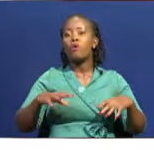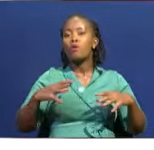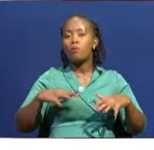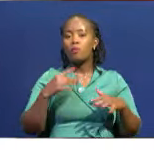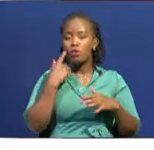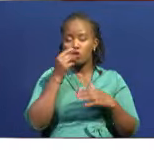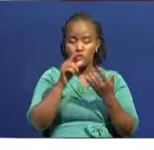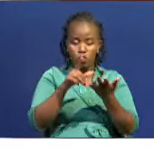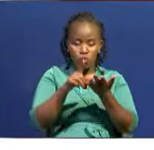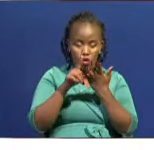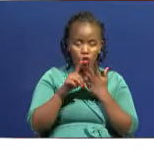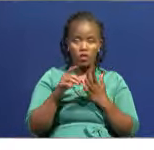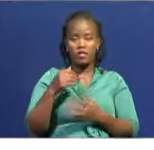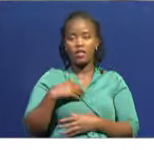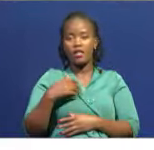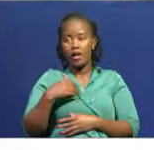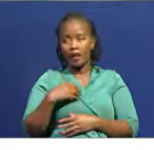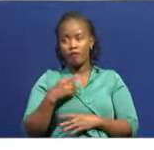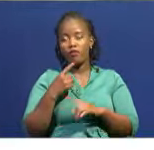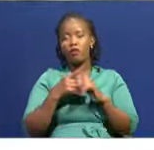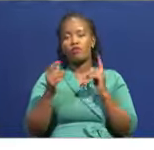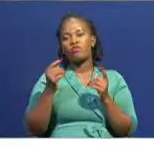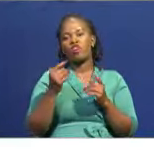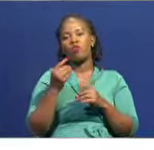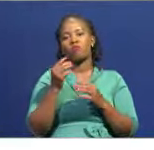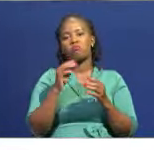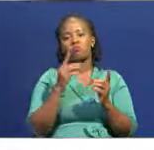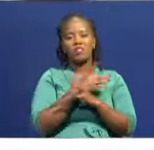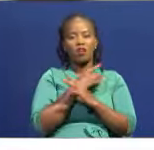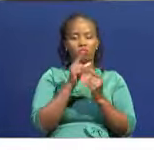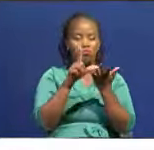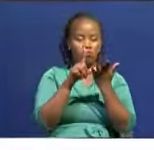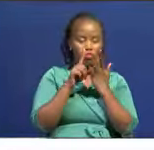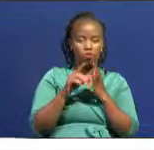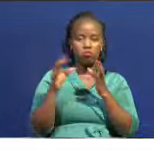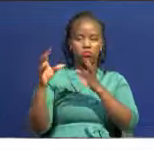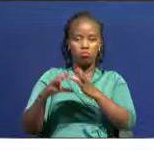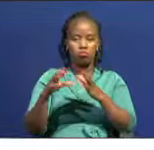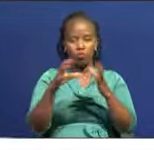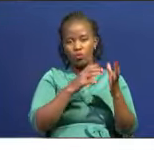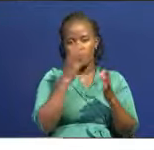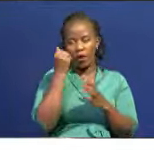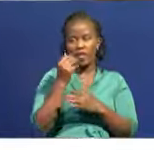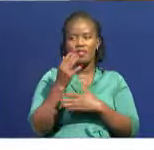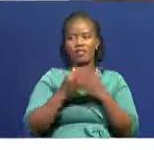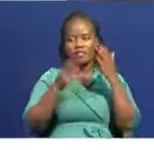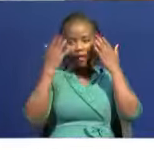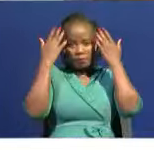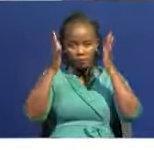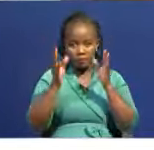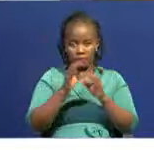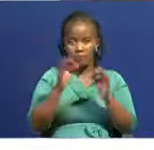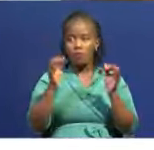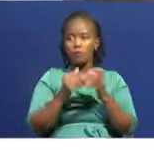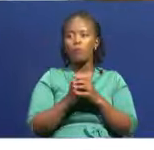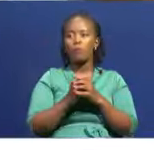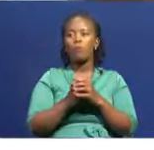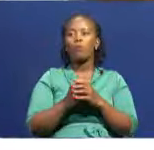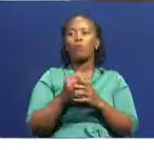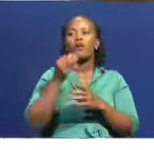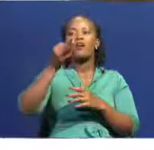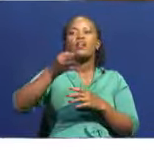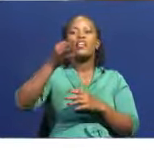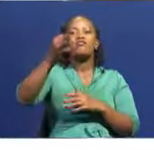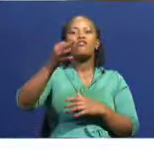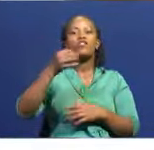wanaochukua mikopo kutoka kwa hazina kama vile Uwezo kutokana na ukosefu wa hamasa miongoni mwa wananchi. In future, I think we are thinking